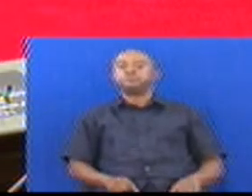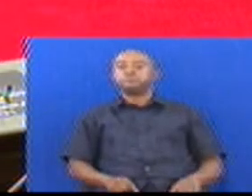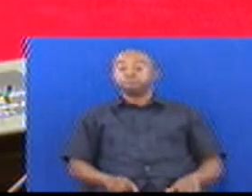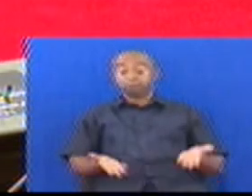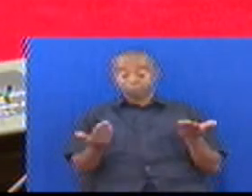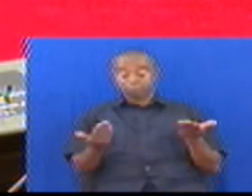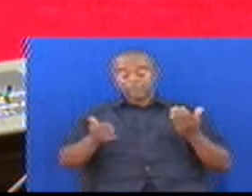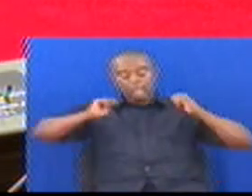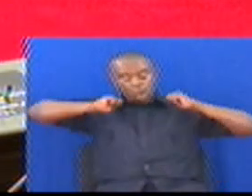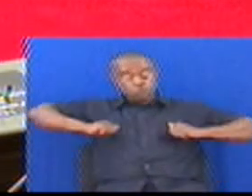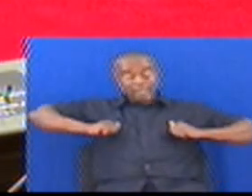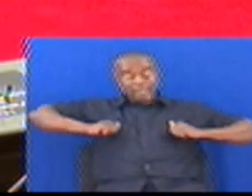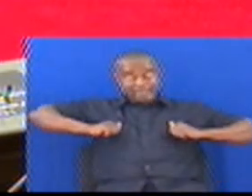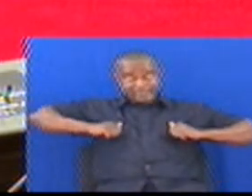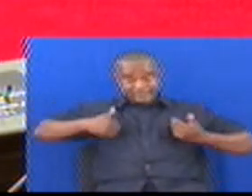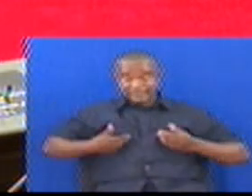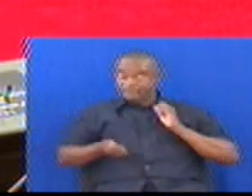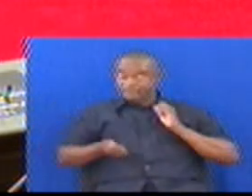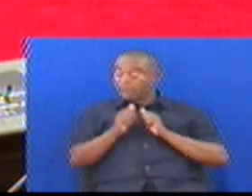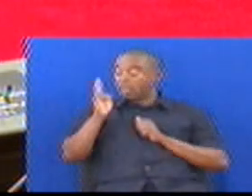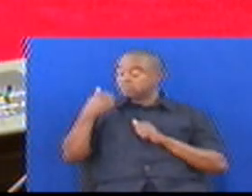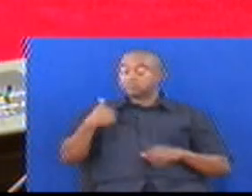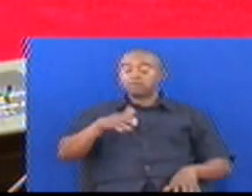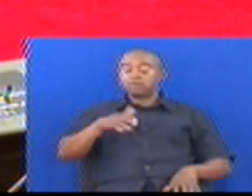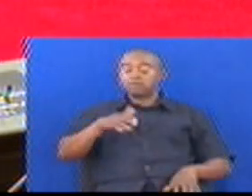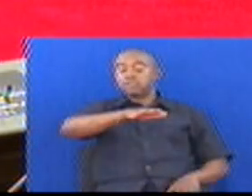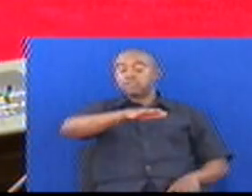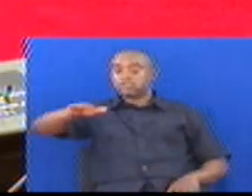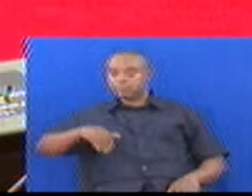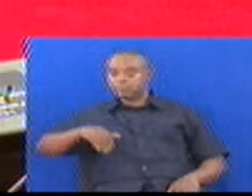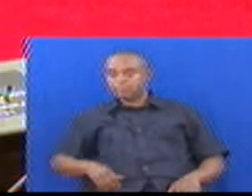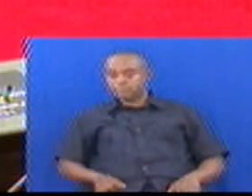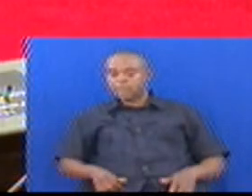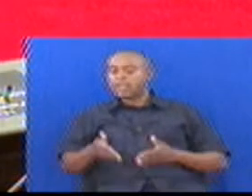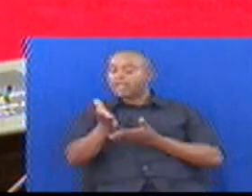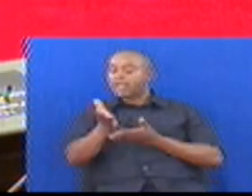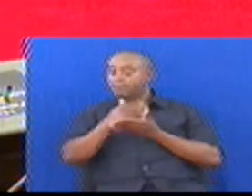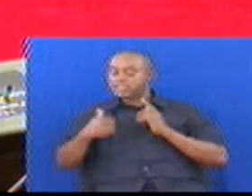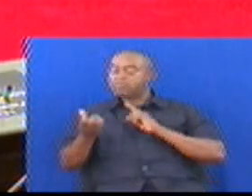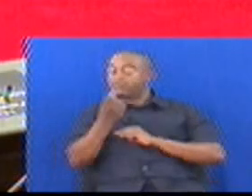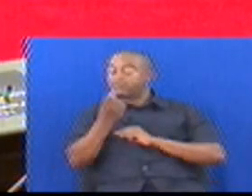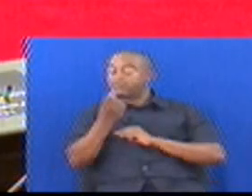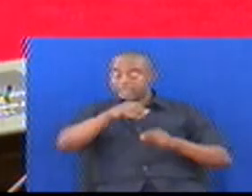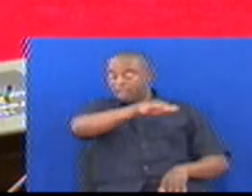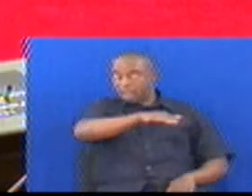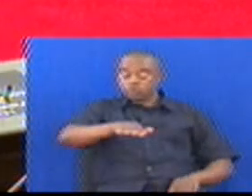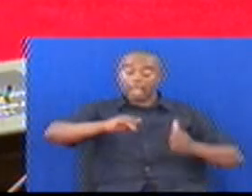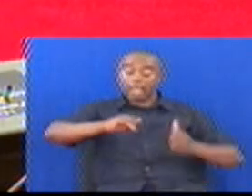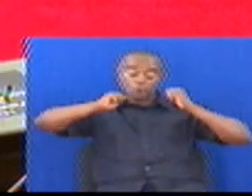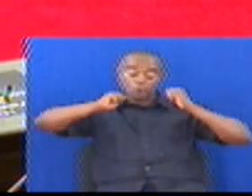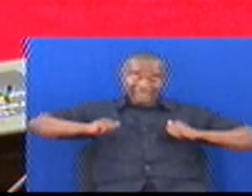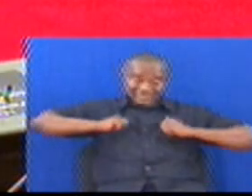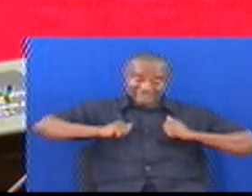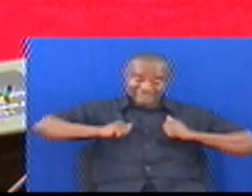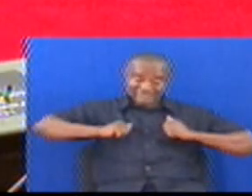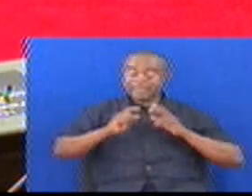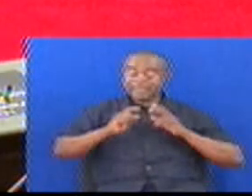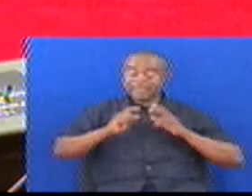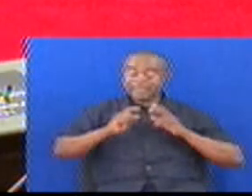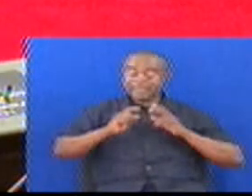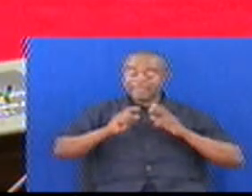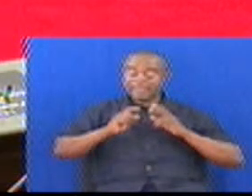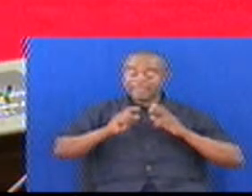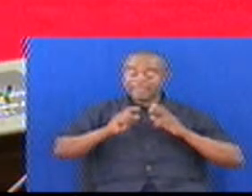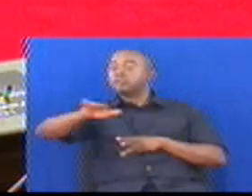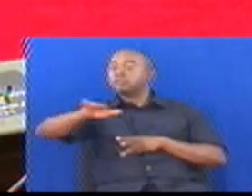Utalii, mali asili na mazingira. Mheshimiwa Spika, baadhi ya mafanikio katika maeneo hayo ni pamoja na kuanzishwa na